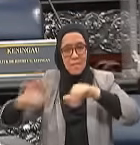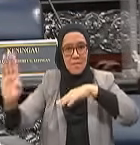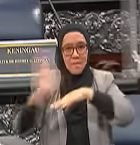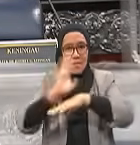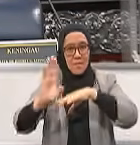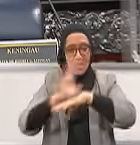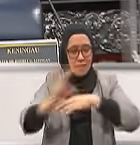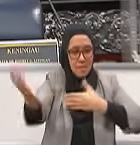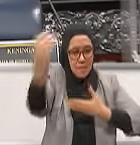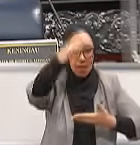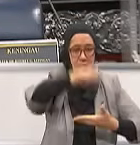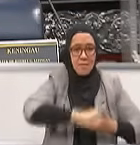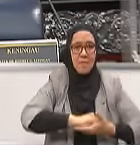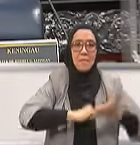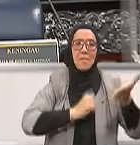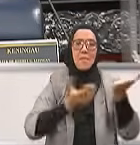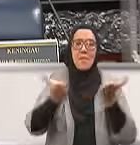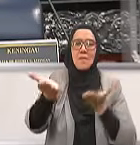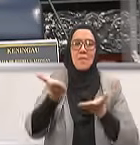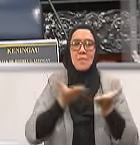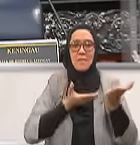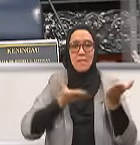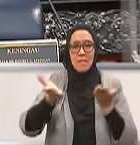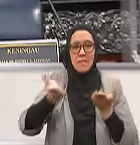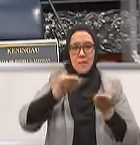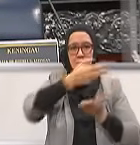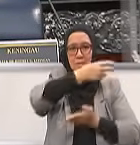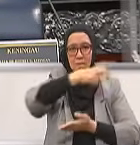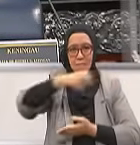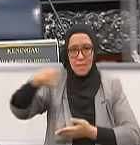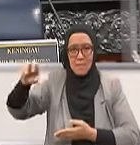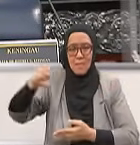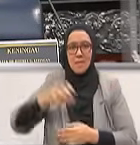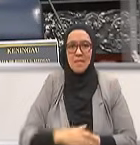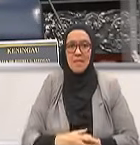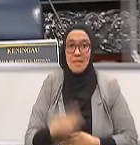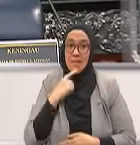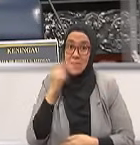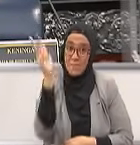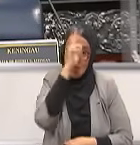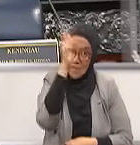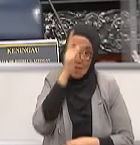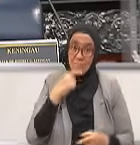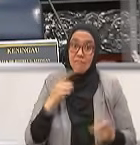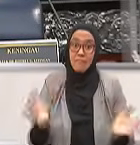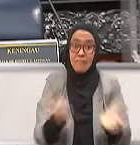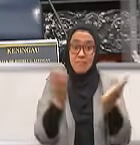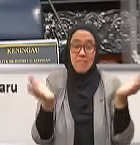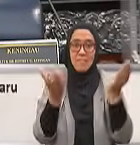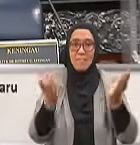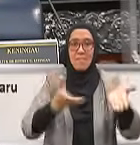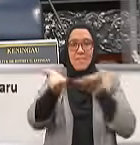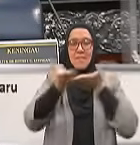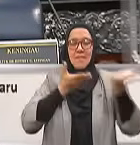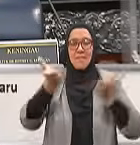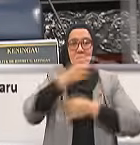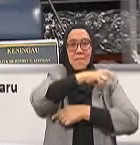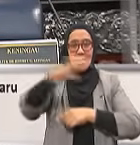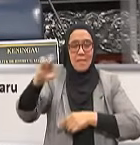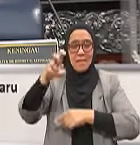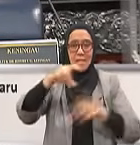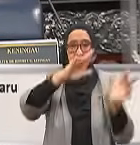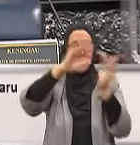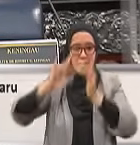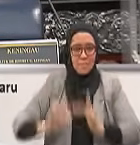gelap primatan logistik dalam perkara ini kerajaan menggalakkan primatan logistik bersepadu integrated Logistics